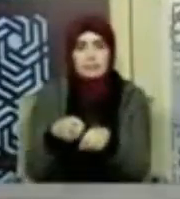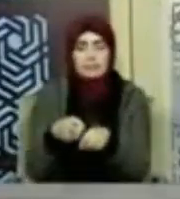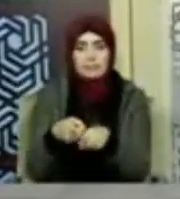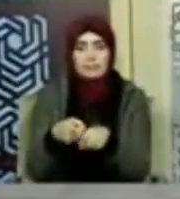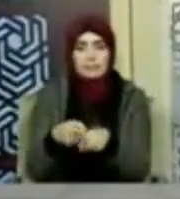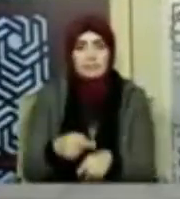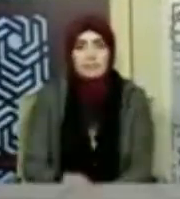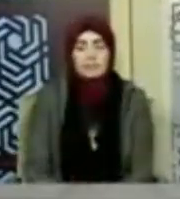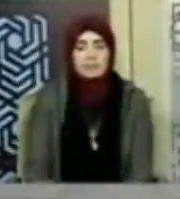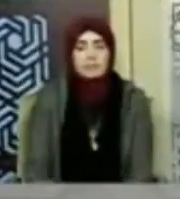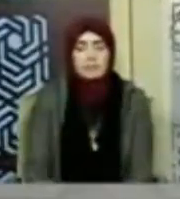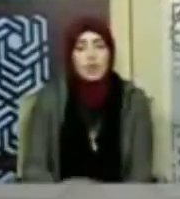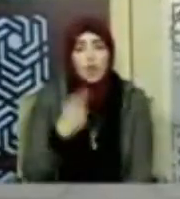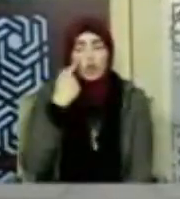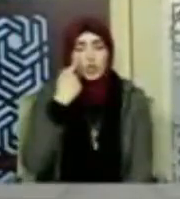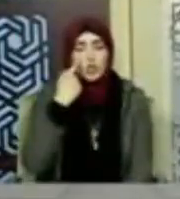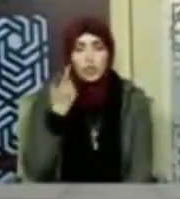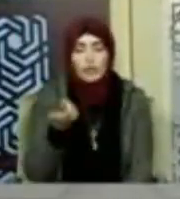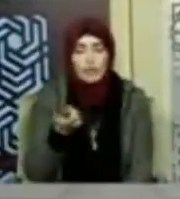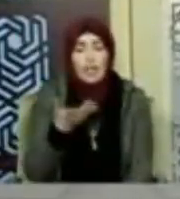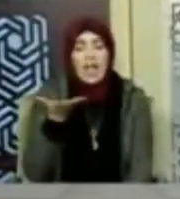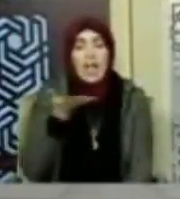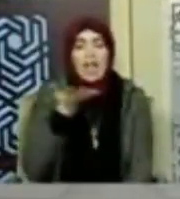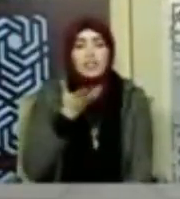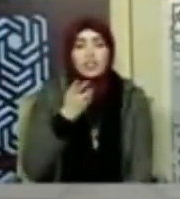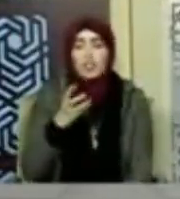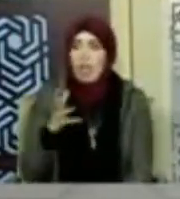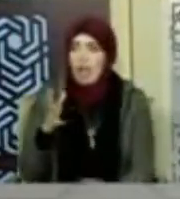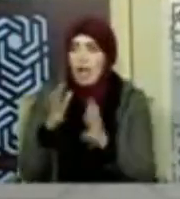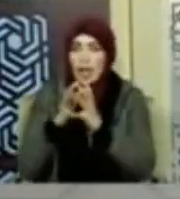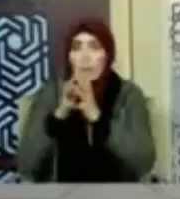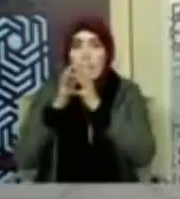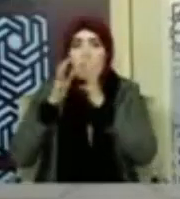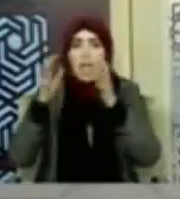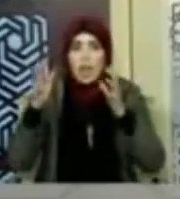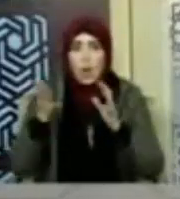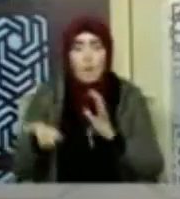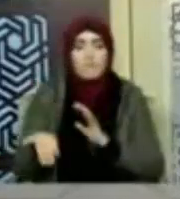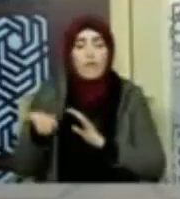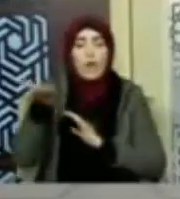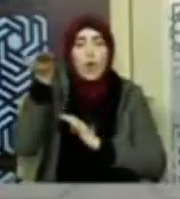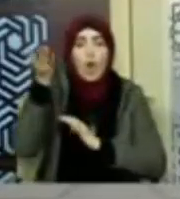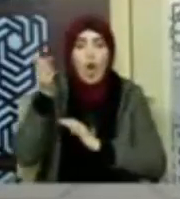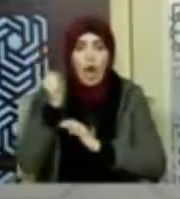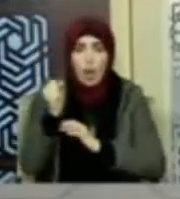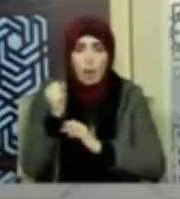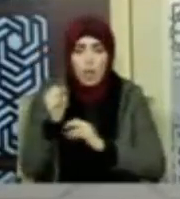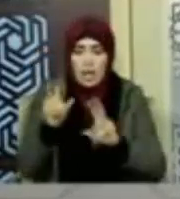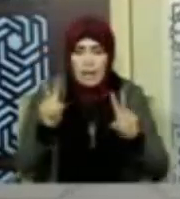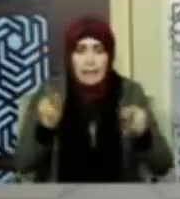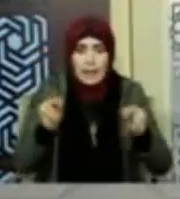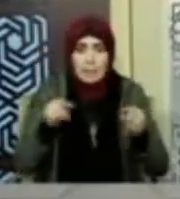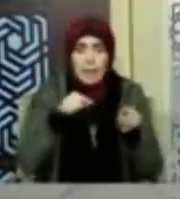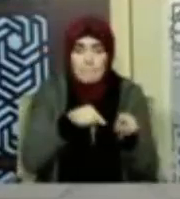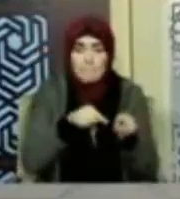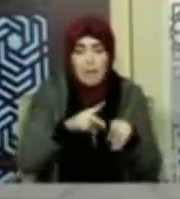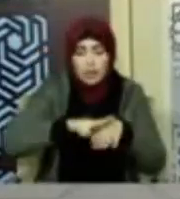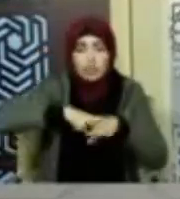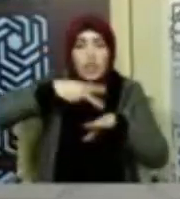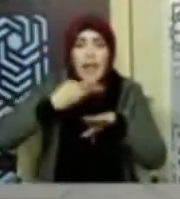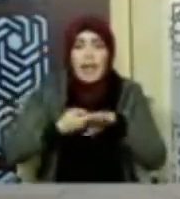أي شيء أعظم وأي شهادة أعظم من هذه